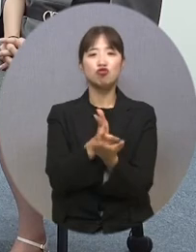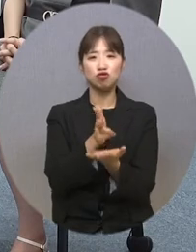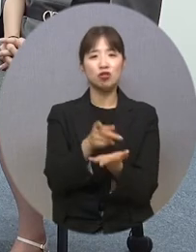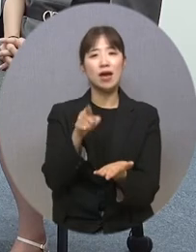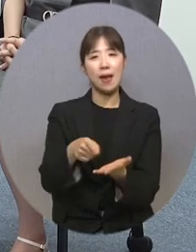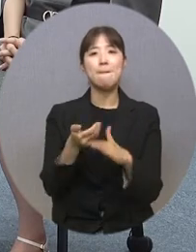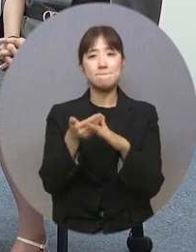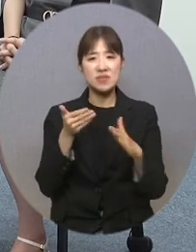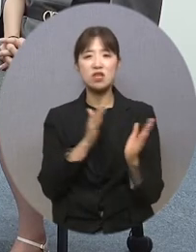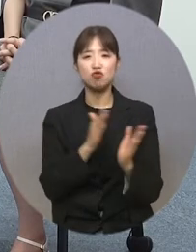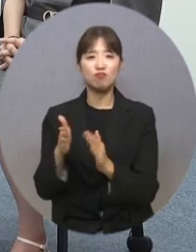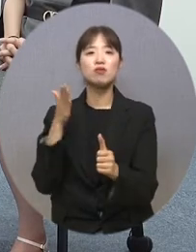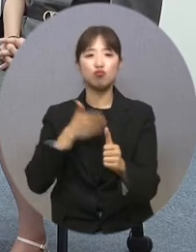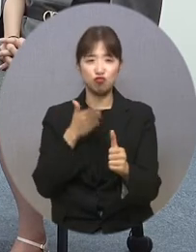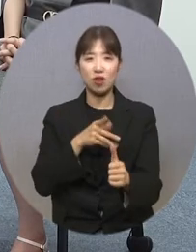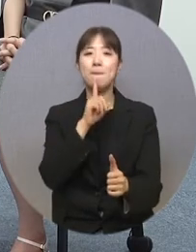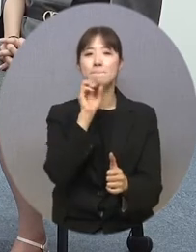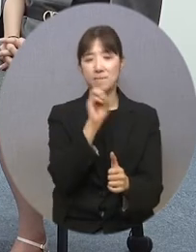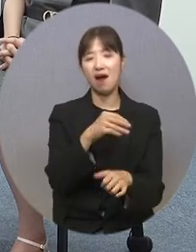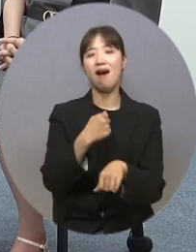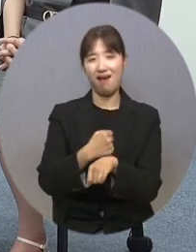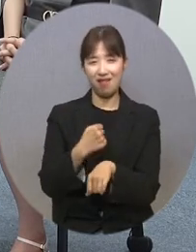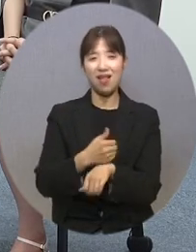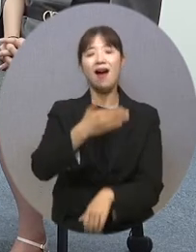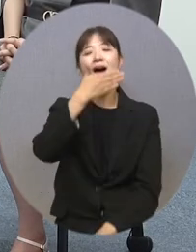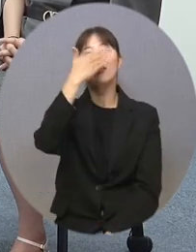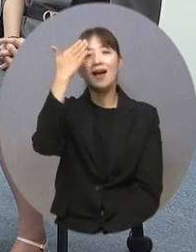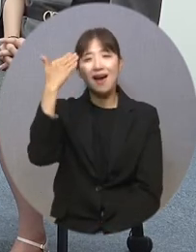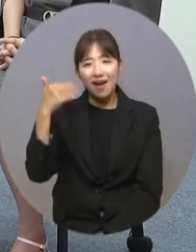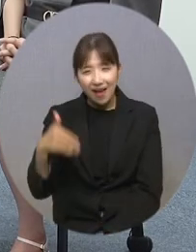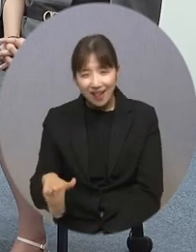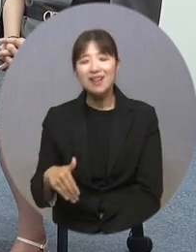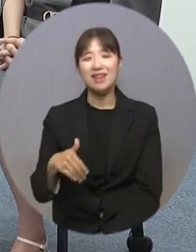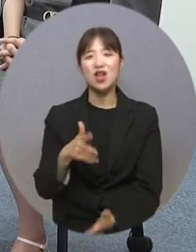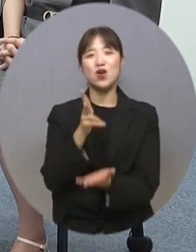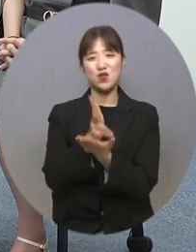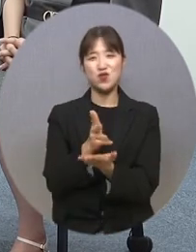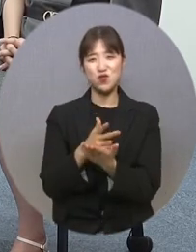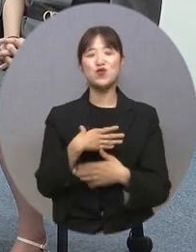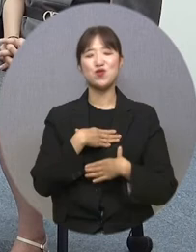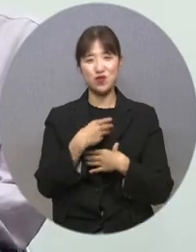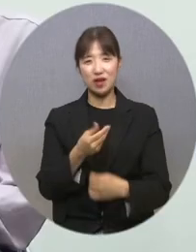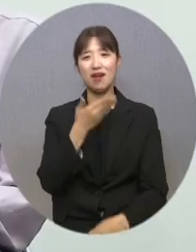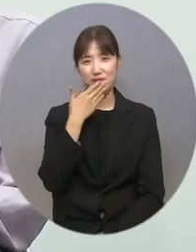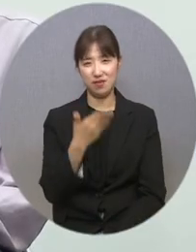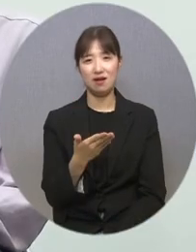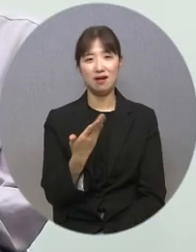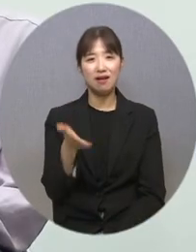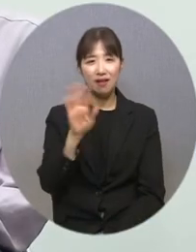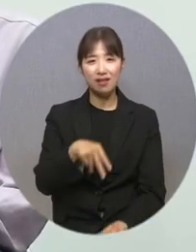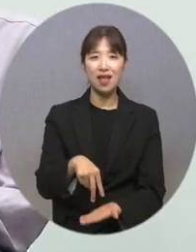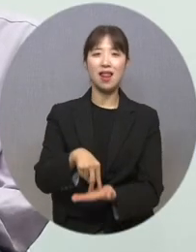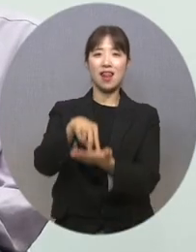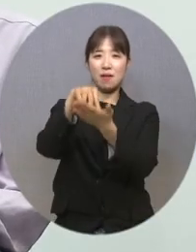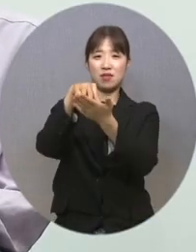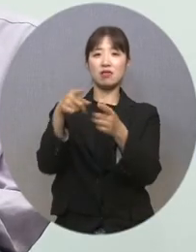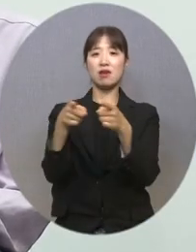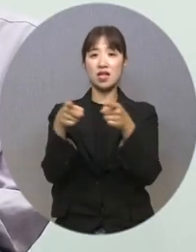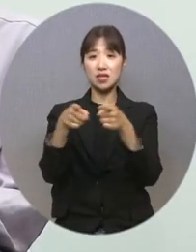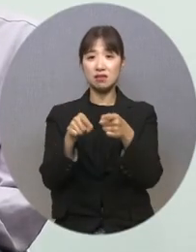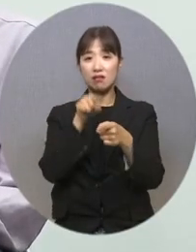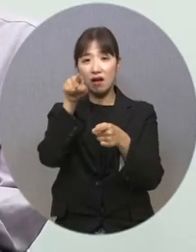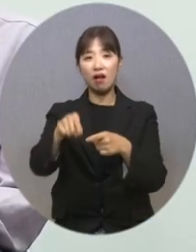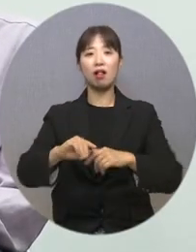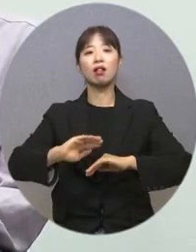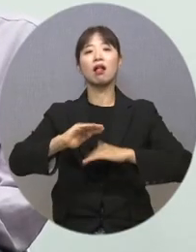마련해 달라 내가 우리 거지는 그런데 그 얘기를 해 놔서 우선 주차는 잘 했어요 근데 1 이베이 터에서 1층으로 갚는데